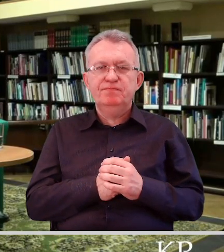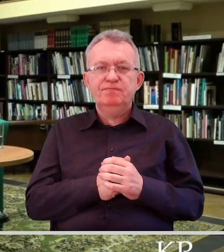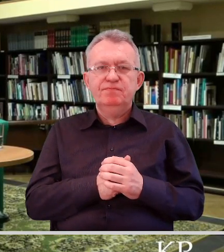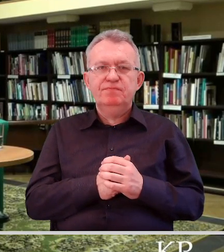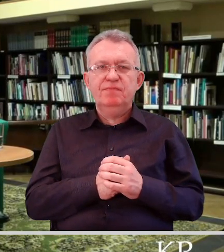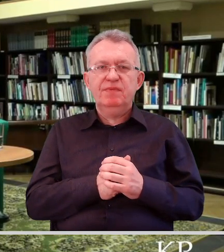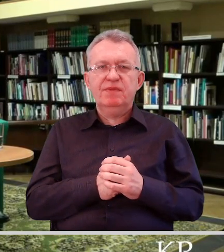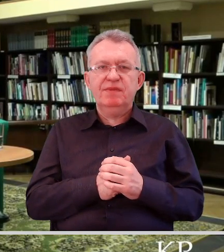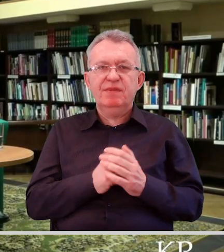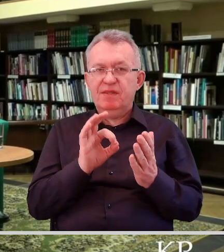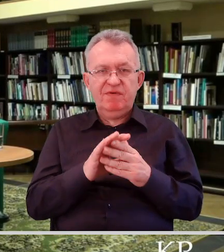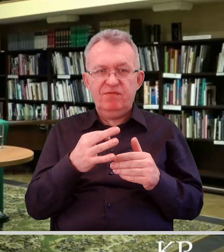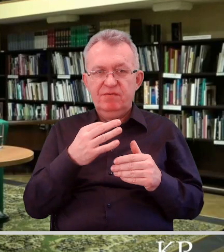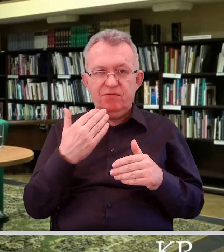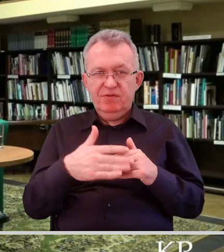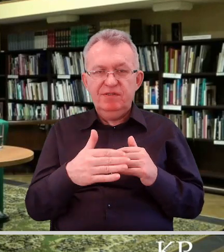Na pewno.